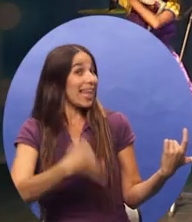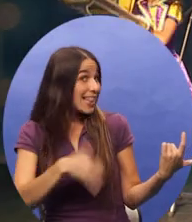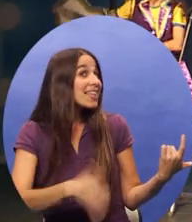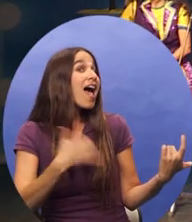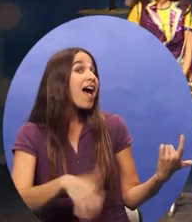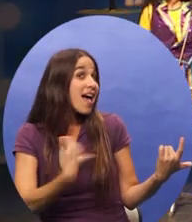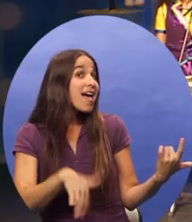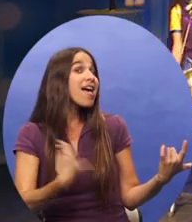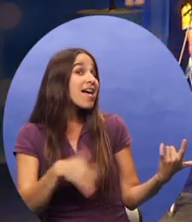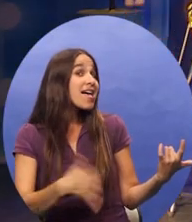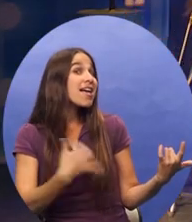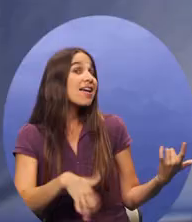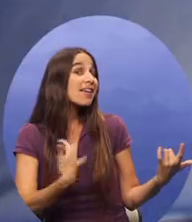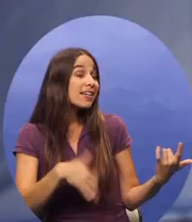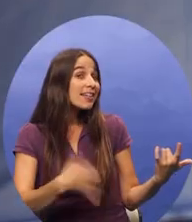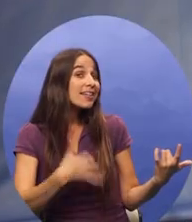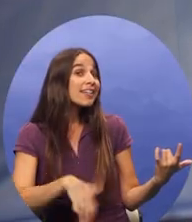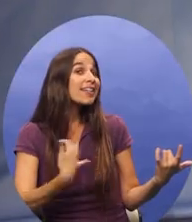זאת הגיטרה.